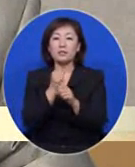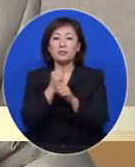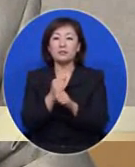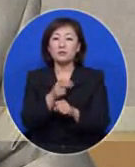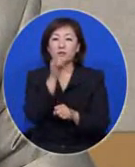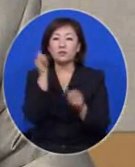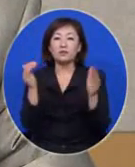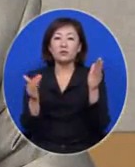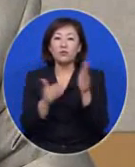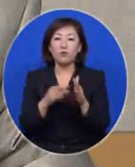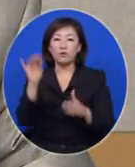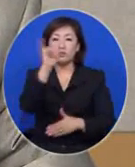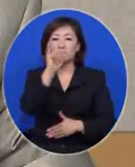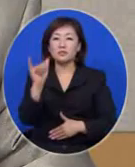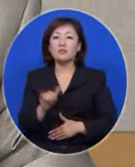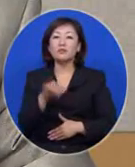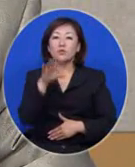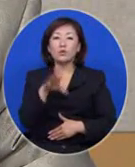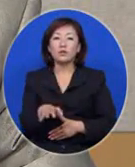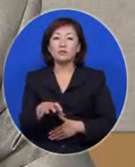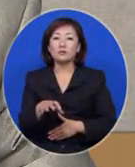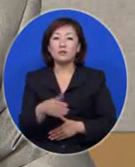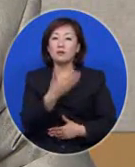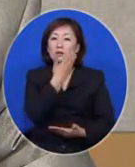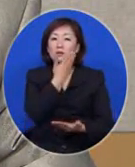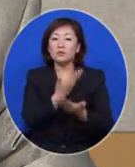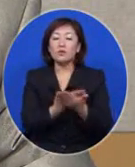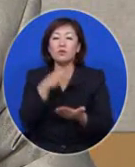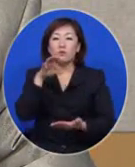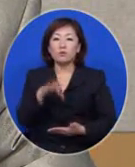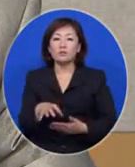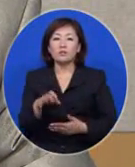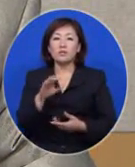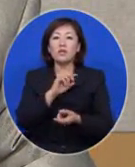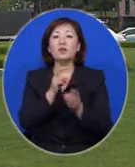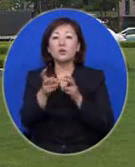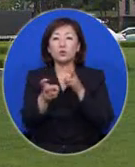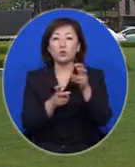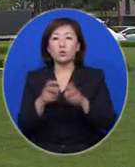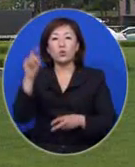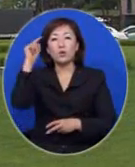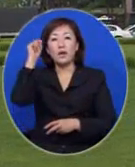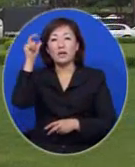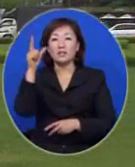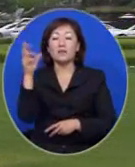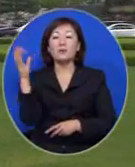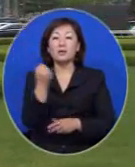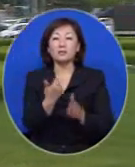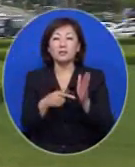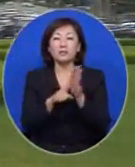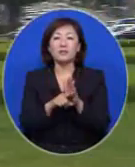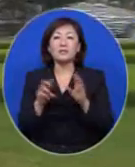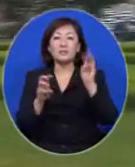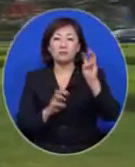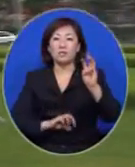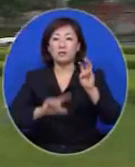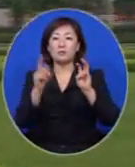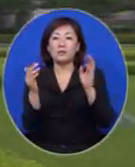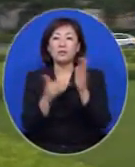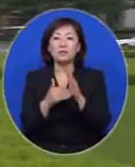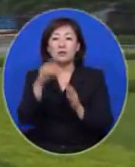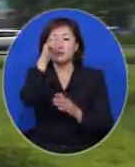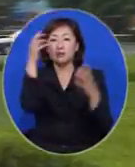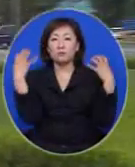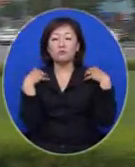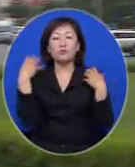있고 또 전국에서 아주 고유한 어떤 하나의 교통 아이템으로. 오는 31일에는 정부 주최로